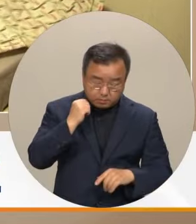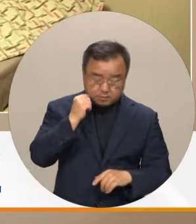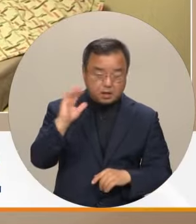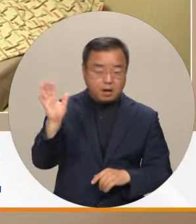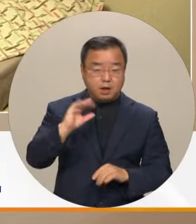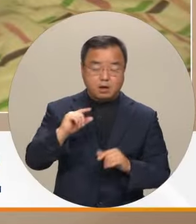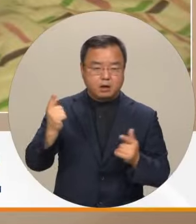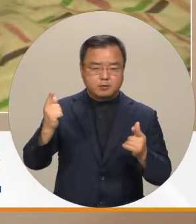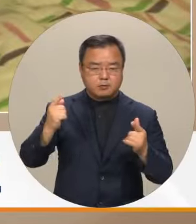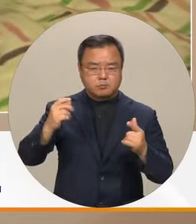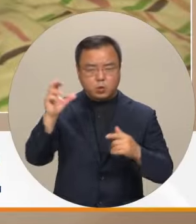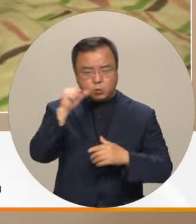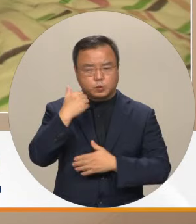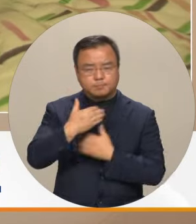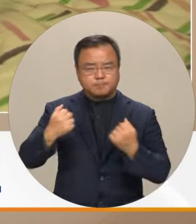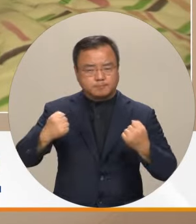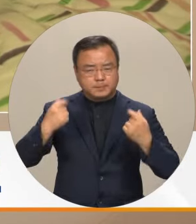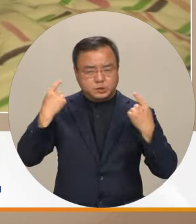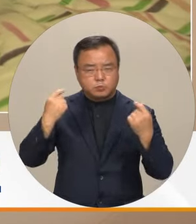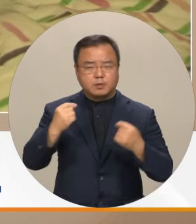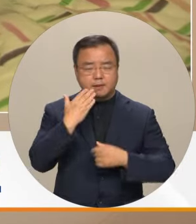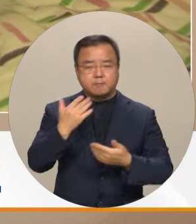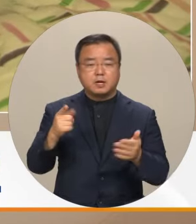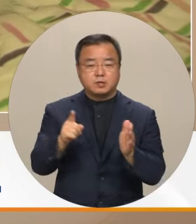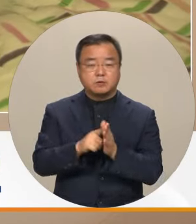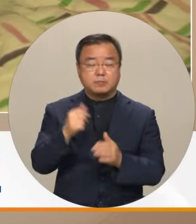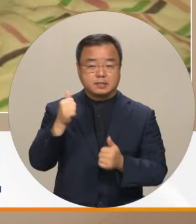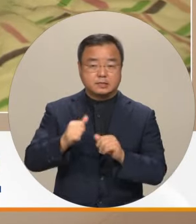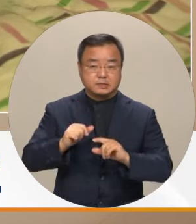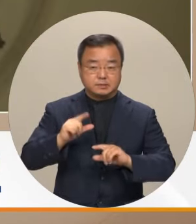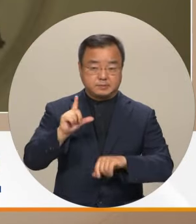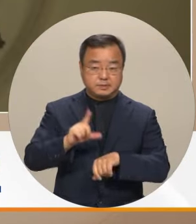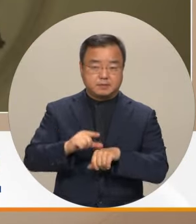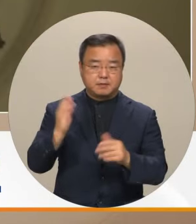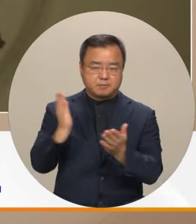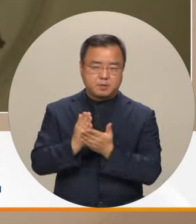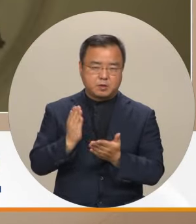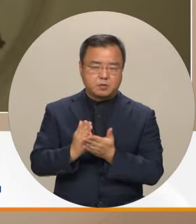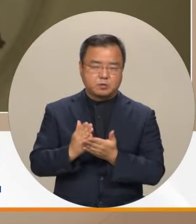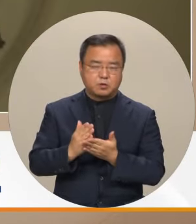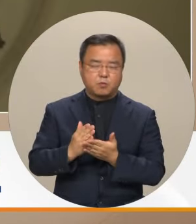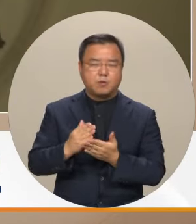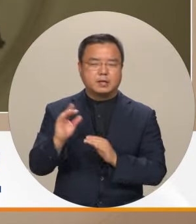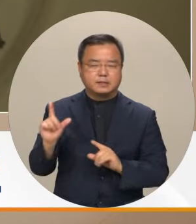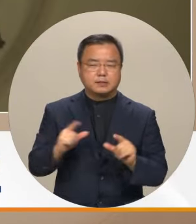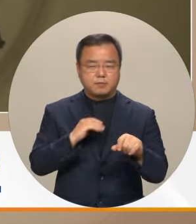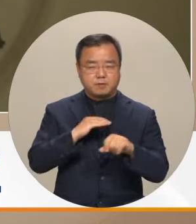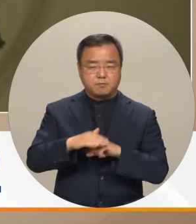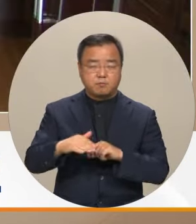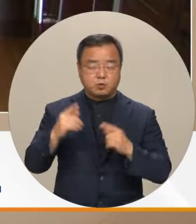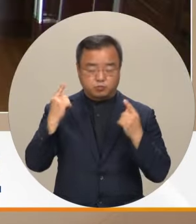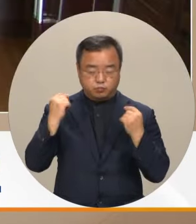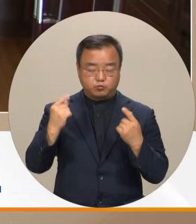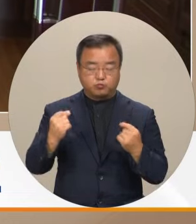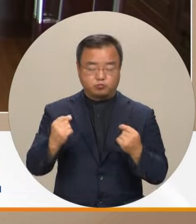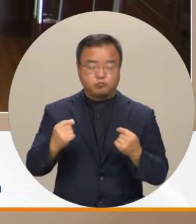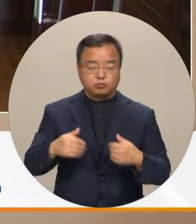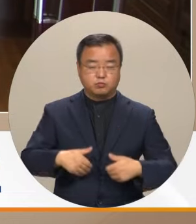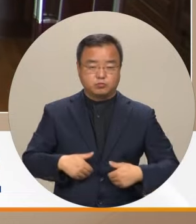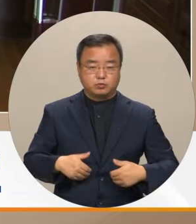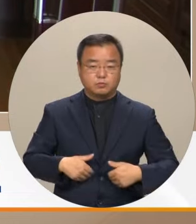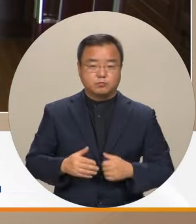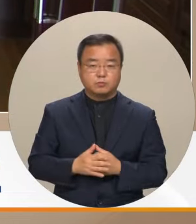컨디션을 유지할 수 있도록 수능 시험 시간에 맞춰서 생활 패턴을 정비하고 리듬을 유지하는 것이 도움이 될 거라고